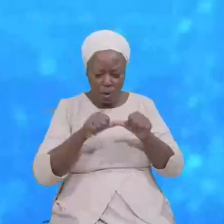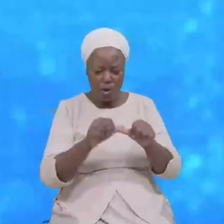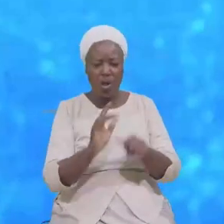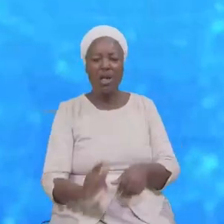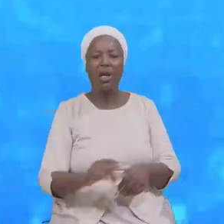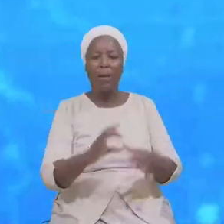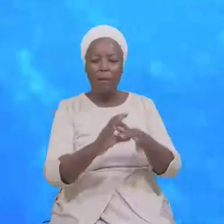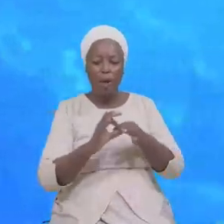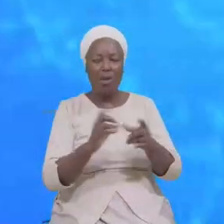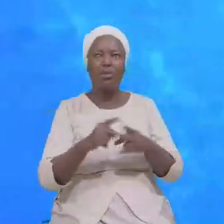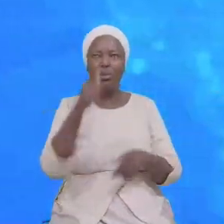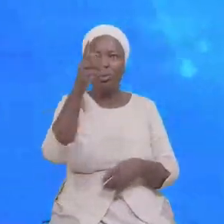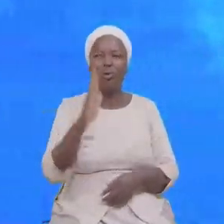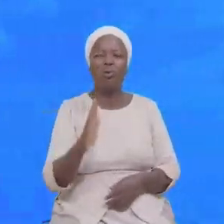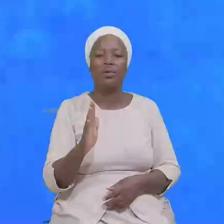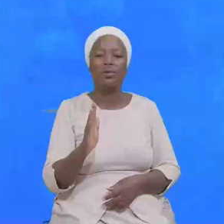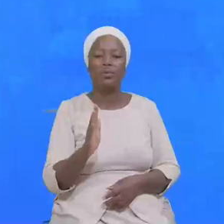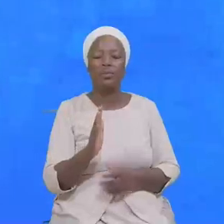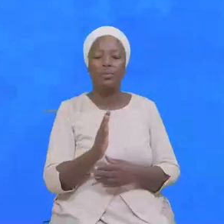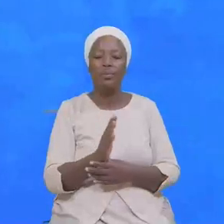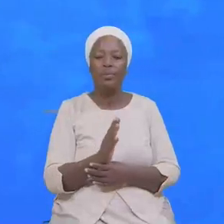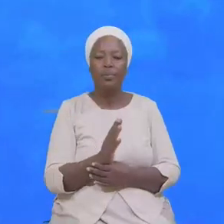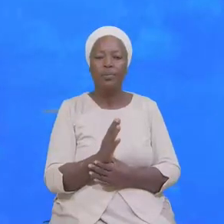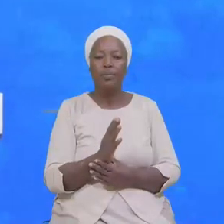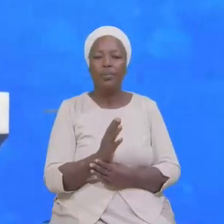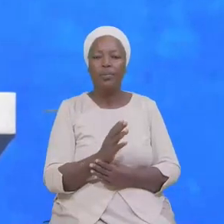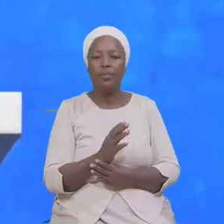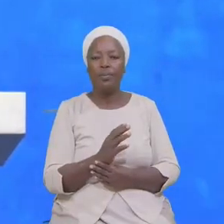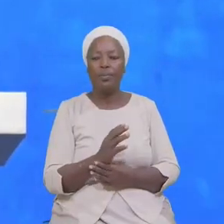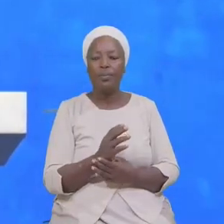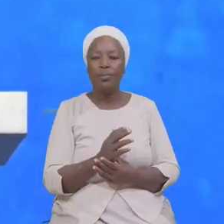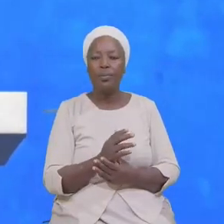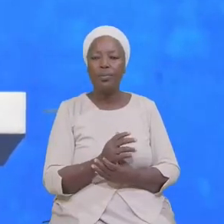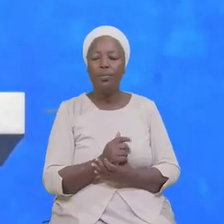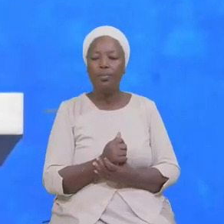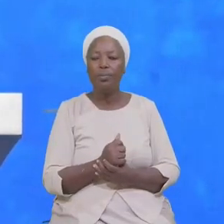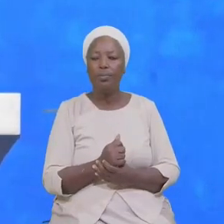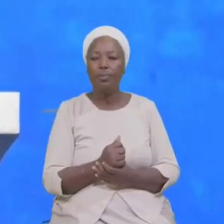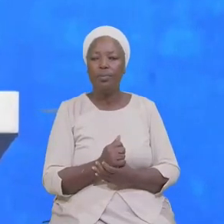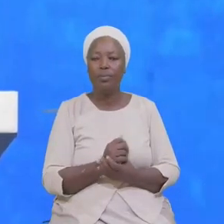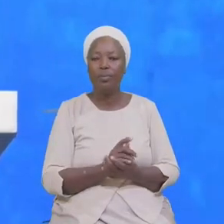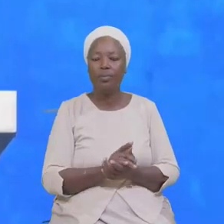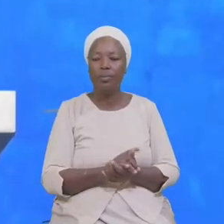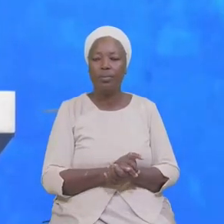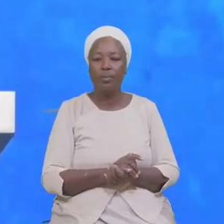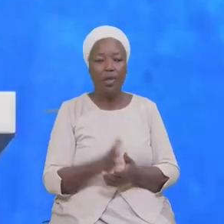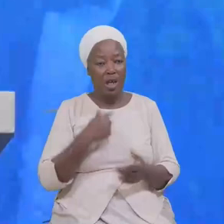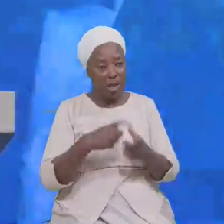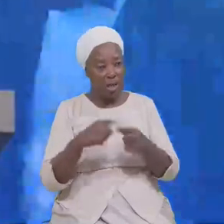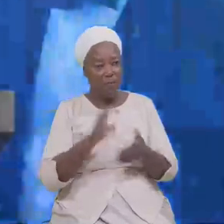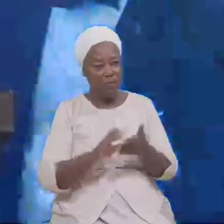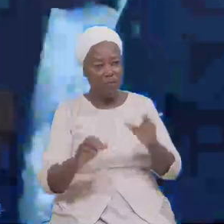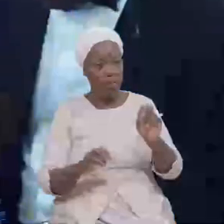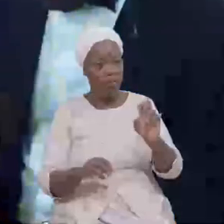Et donc, Dieu a parlé une fois et deux fois, j'ai entendu, c'est que la force appartient de façon continuelle à Dieu. Verset